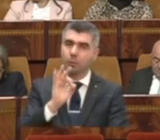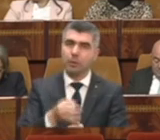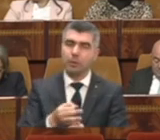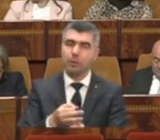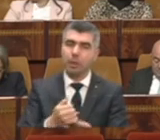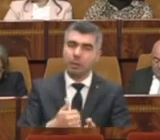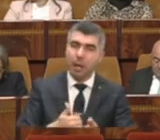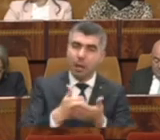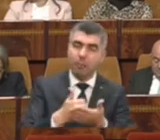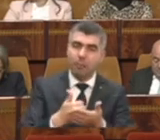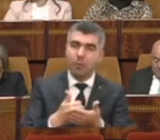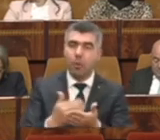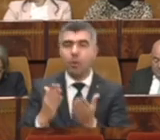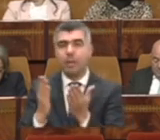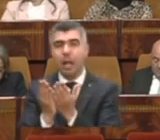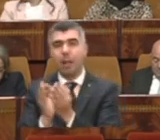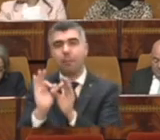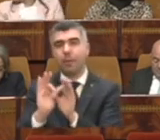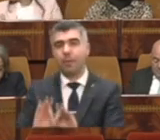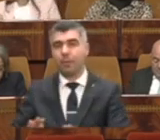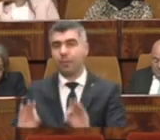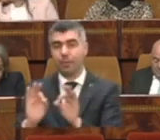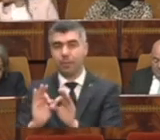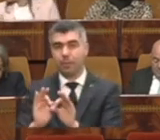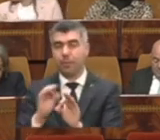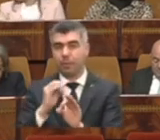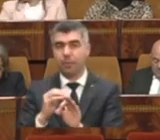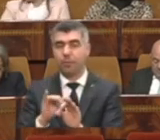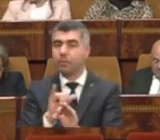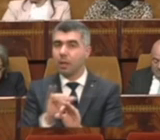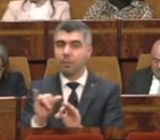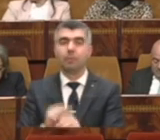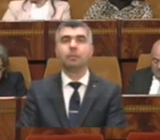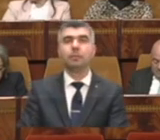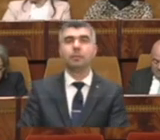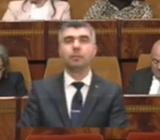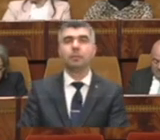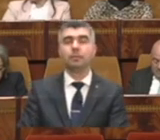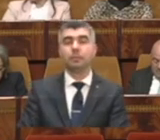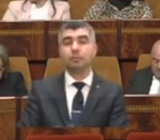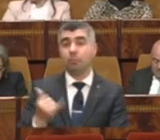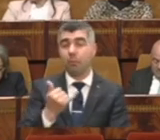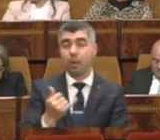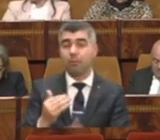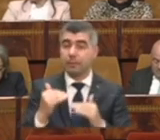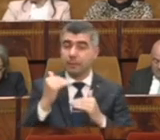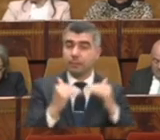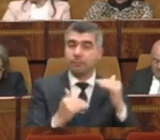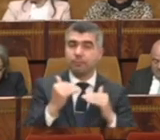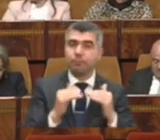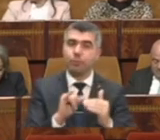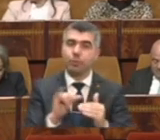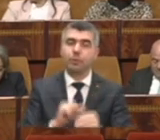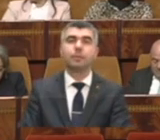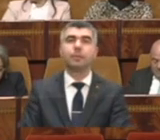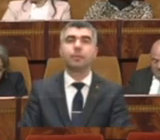من أساسيات وضروريات الحياة، ولكن راه ما ممكنش تقدم بلادنا بلا تعليم. إذا خصنا نختار واش من طريق السيد الوزير،